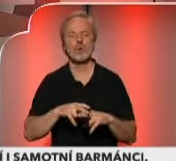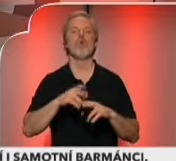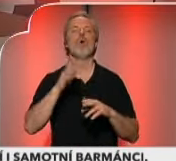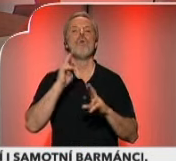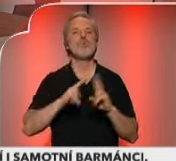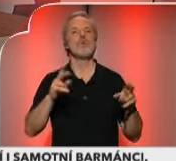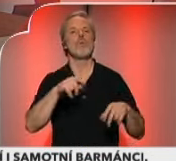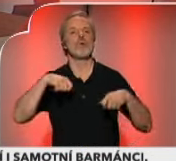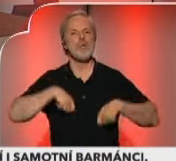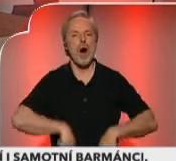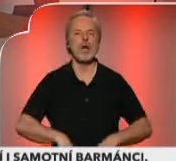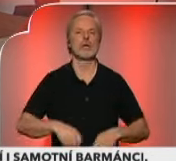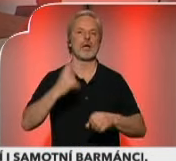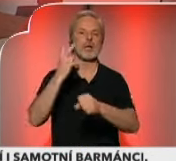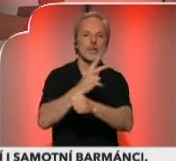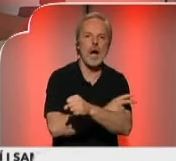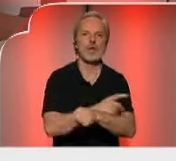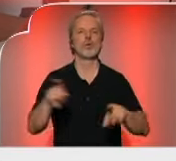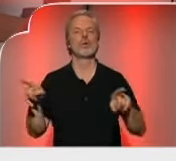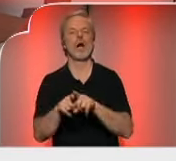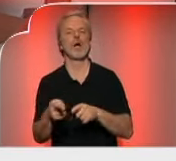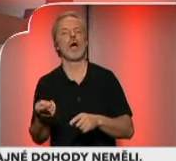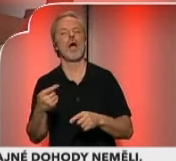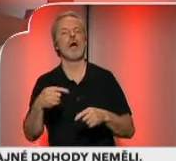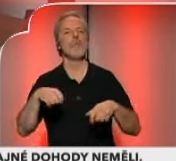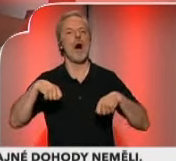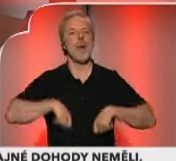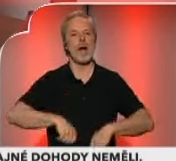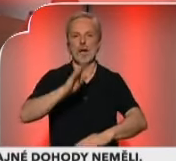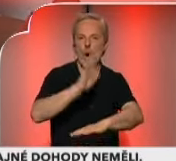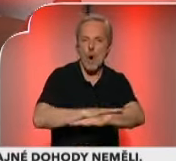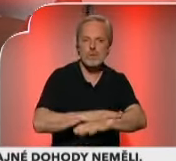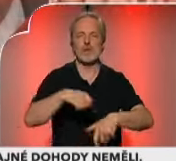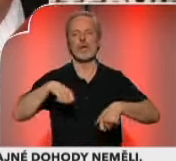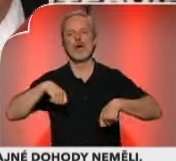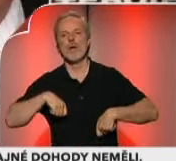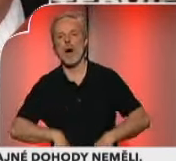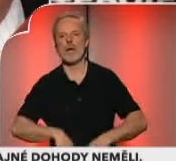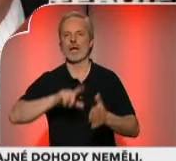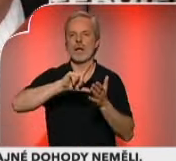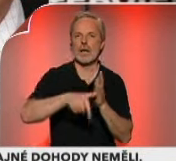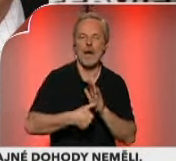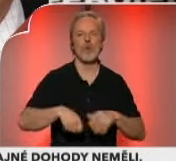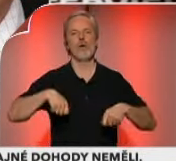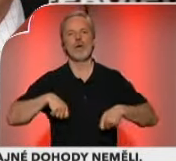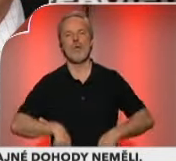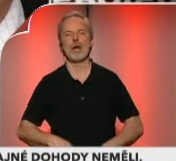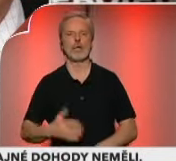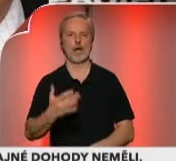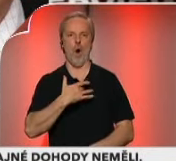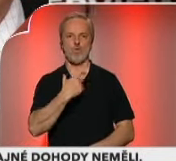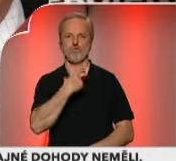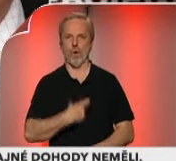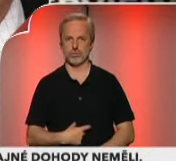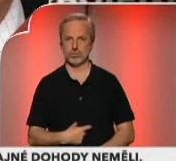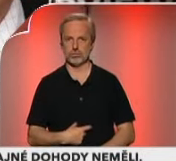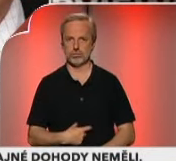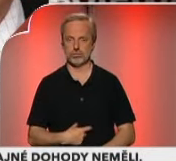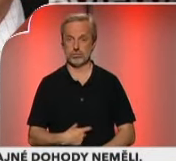ale i toho který je v držení obcí krajů a tak dál fyzických a právnických osob pane redaktore Já myslím že to je opravdu